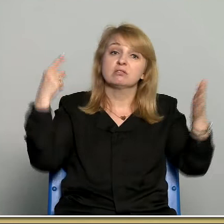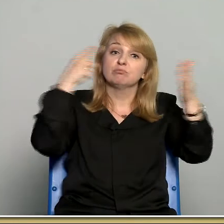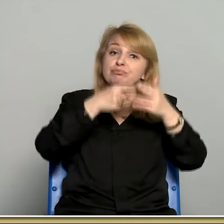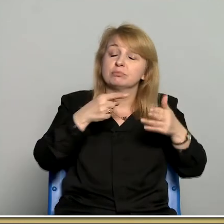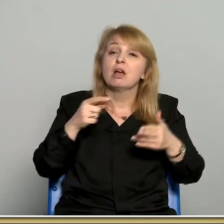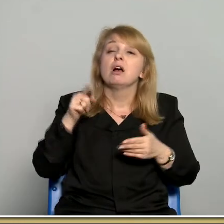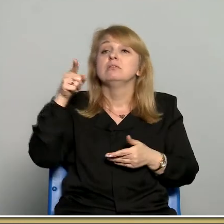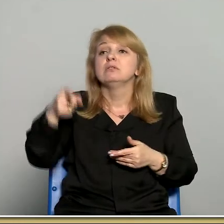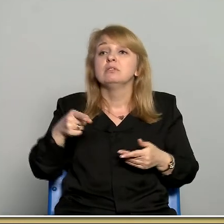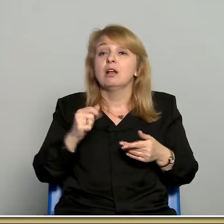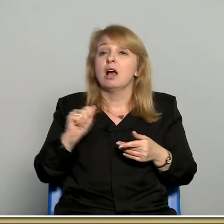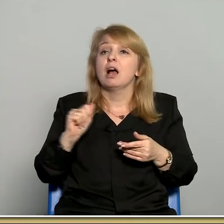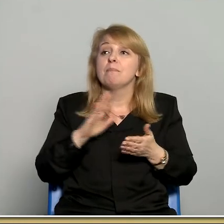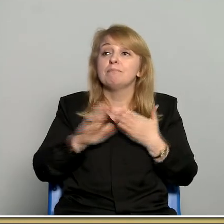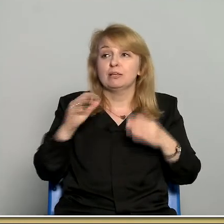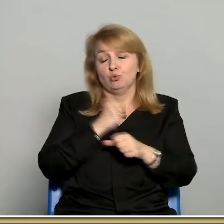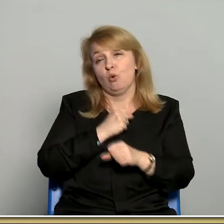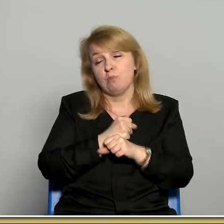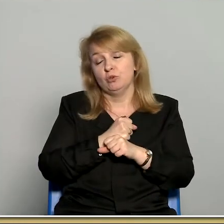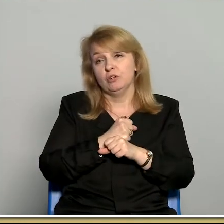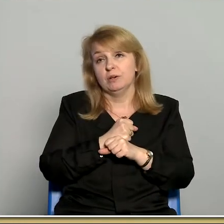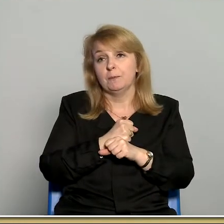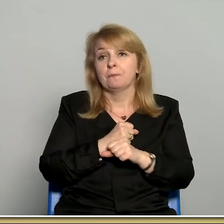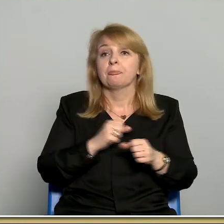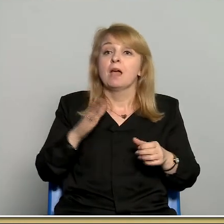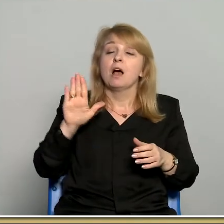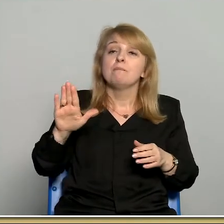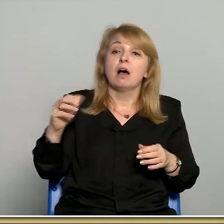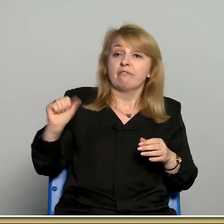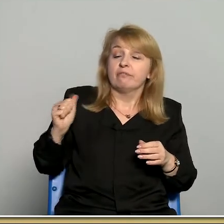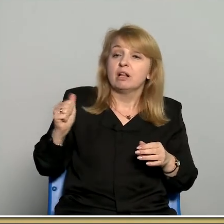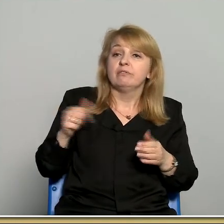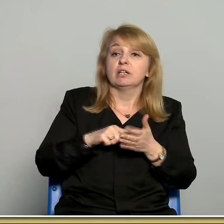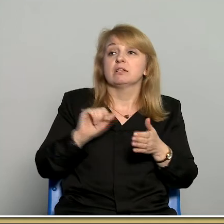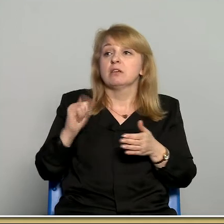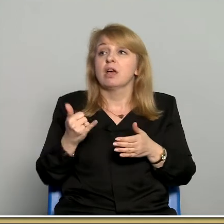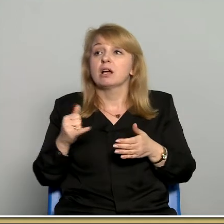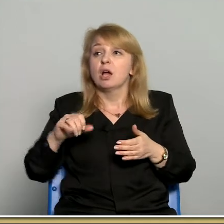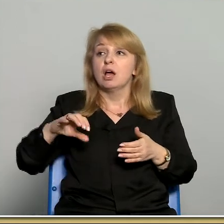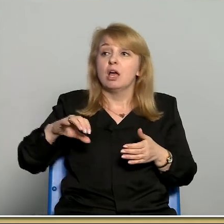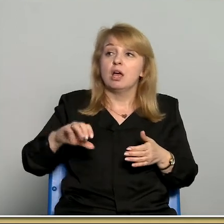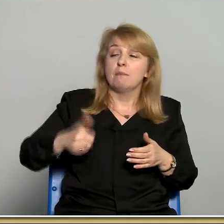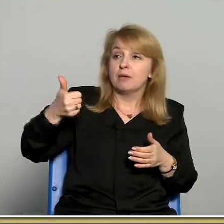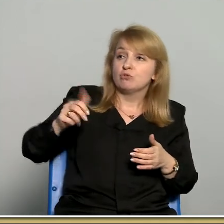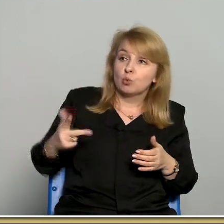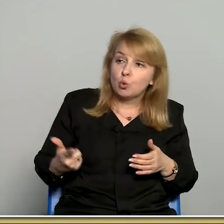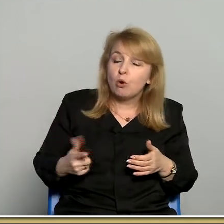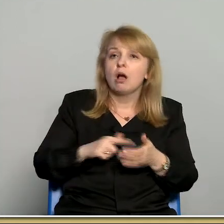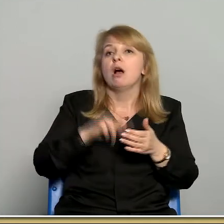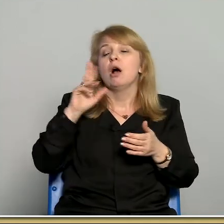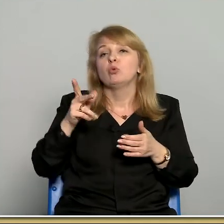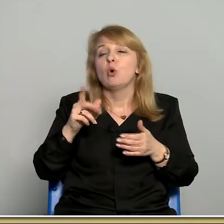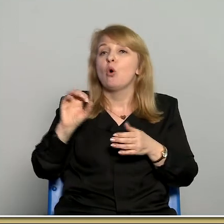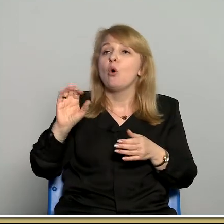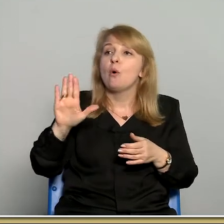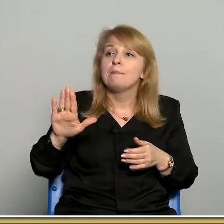dwóm grupom bezrobotnych kwalifikowanych jako profil pierwszy i drugi, czyli te osoby,